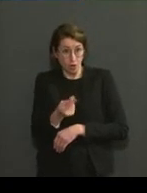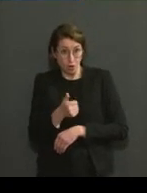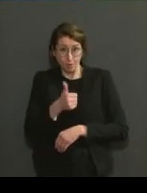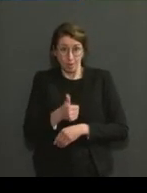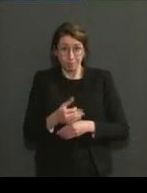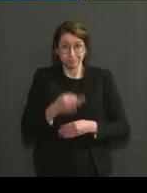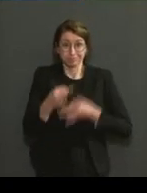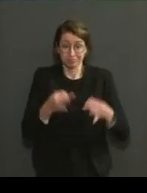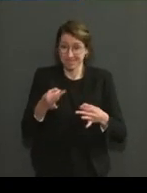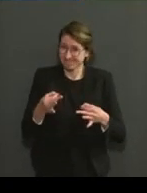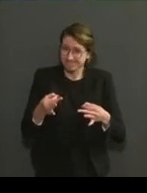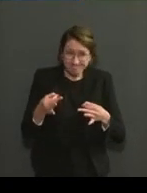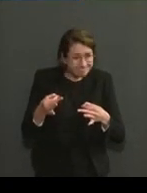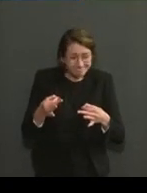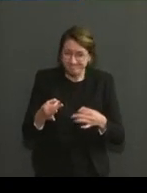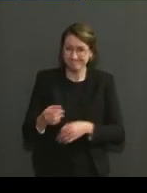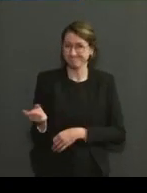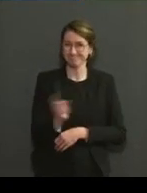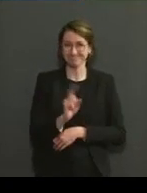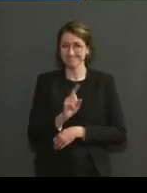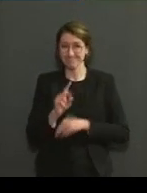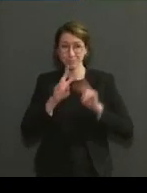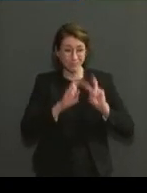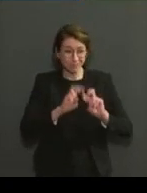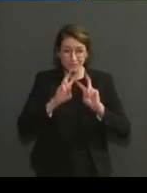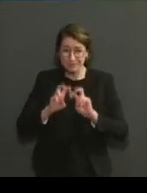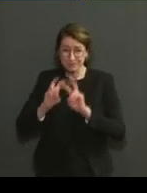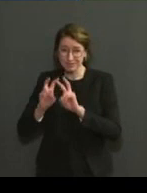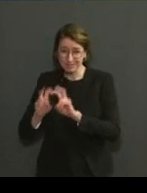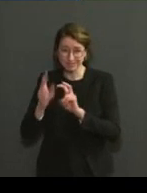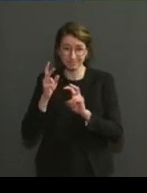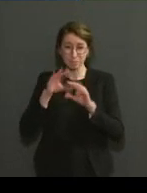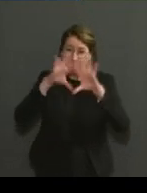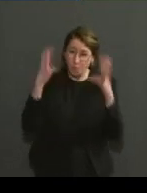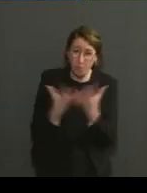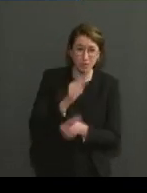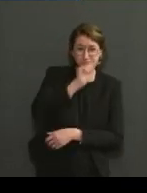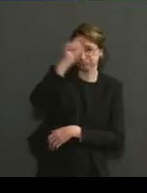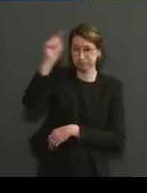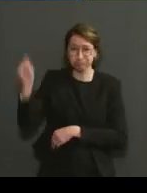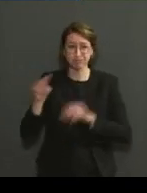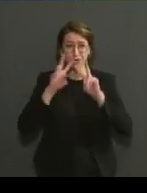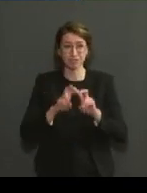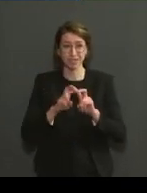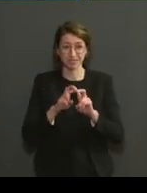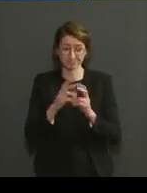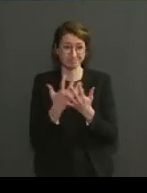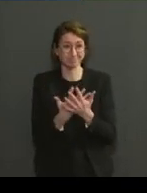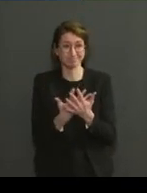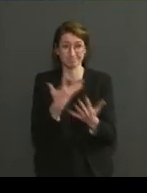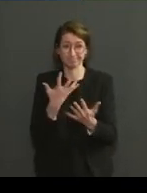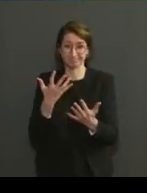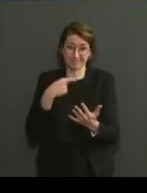augmentation, comme à nouveau plusieurs études internationales l'ont montré. Ceci doit nous pousser malgré tout à deux